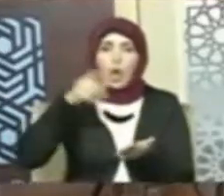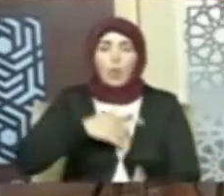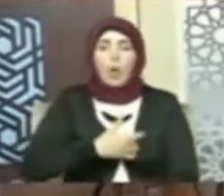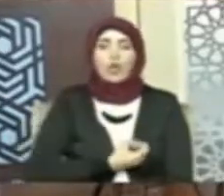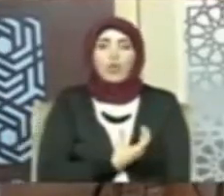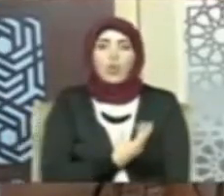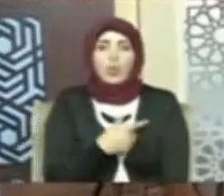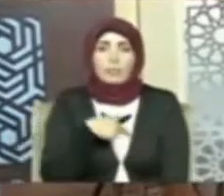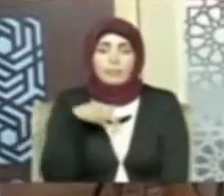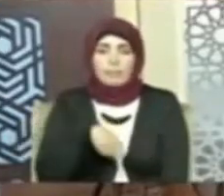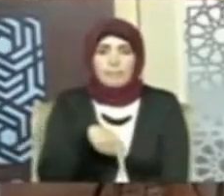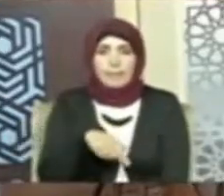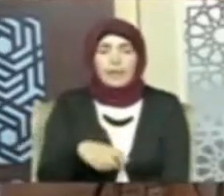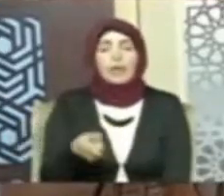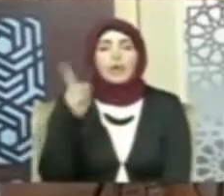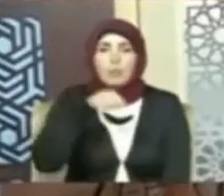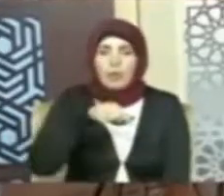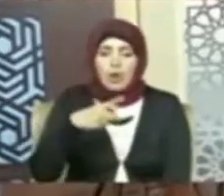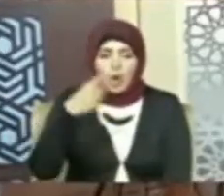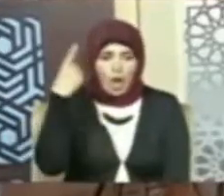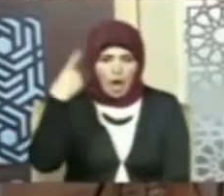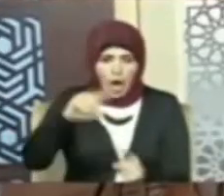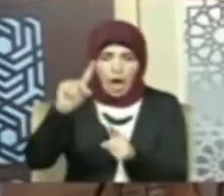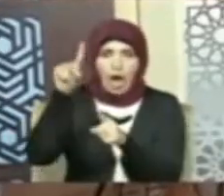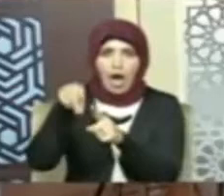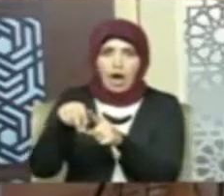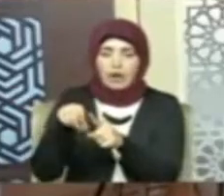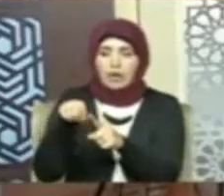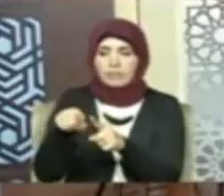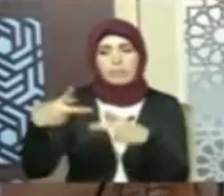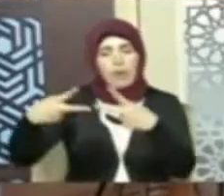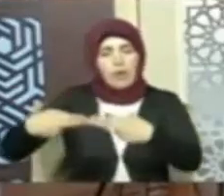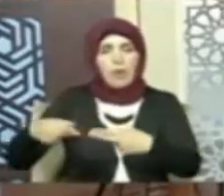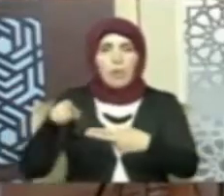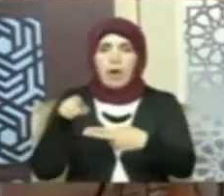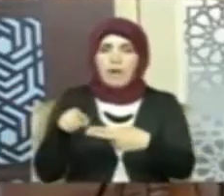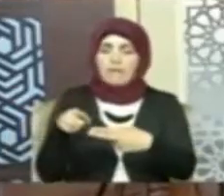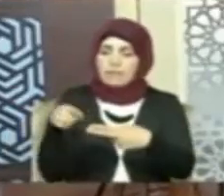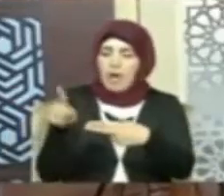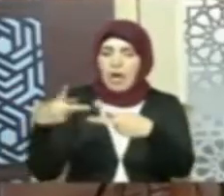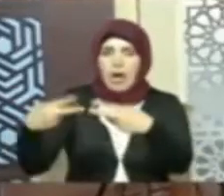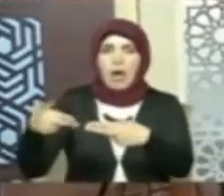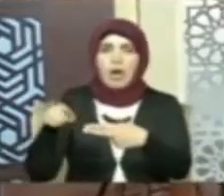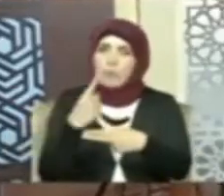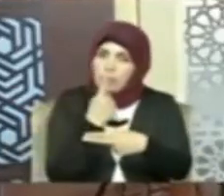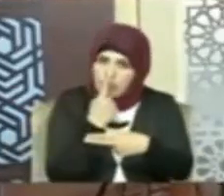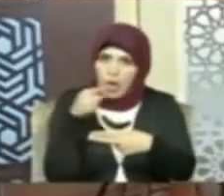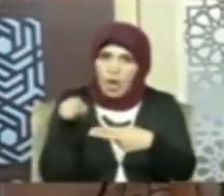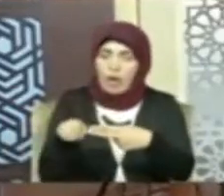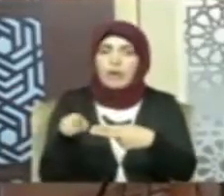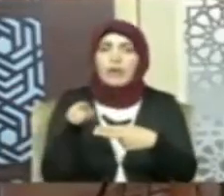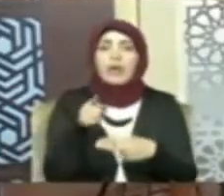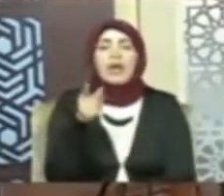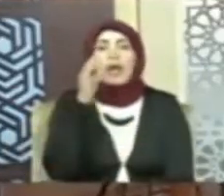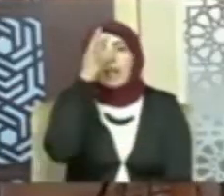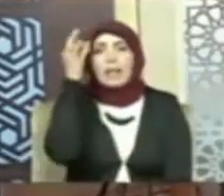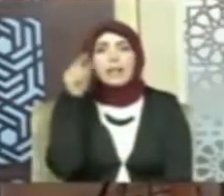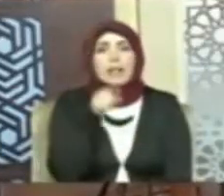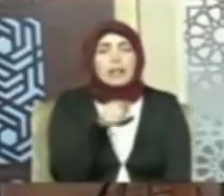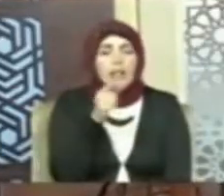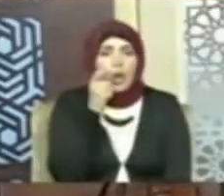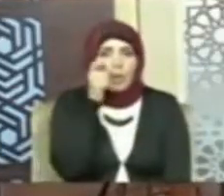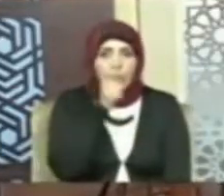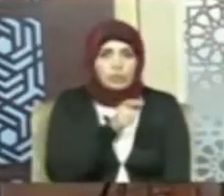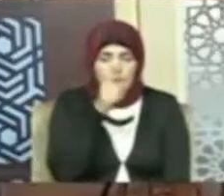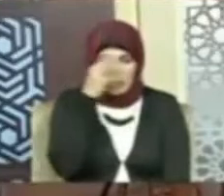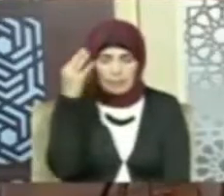ومن يعظم حرمات الله فهو خير له عند ربه. فإذا جئت إلى بيت